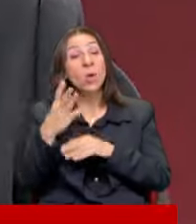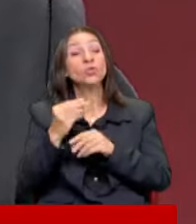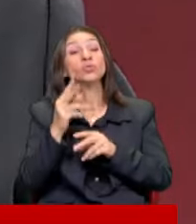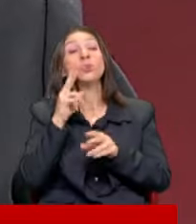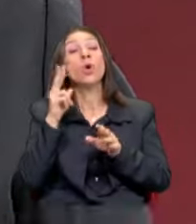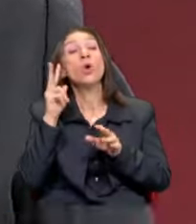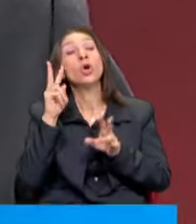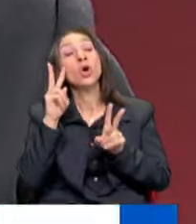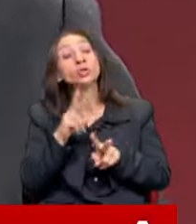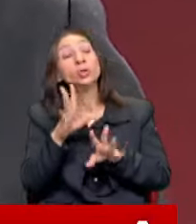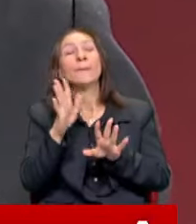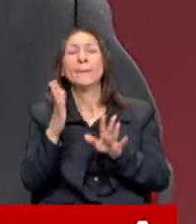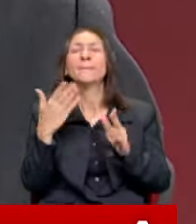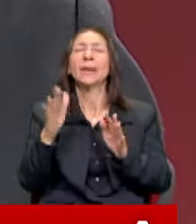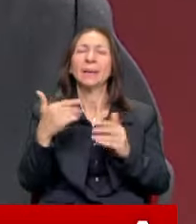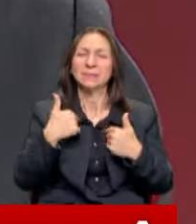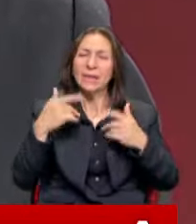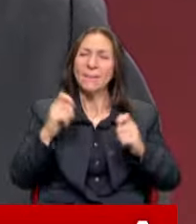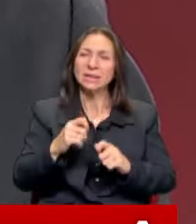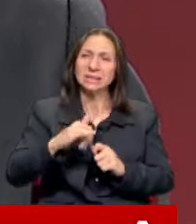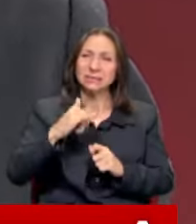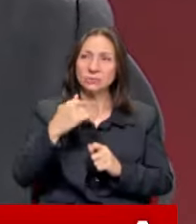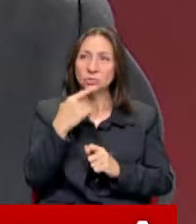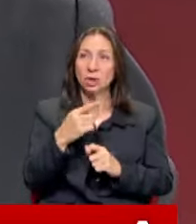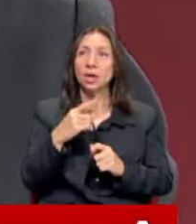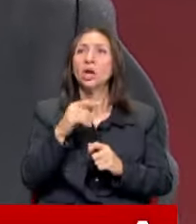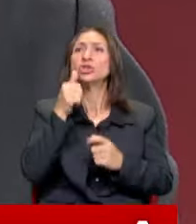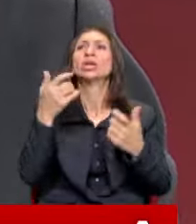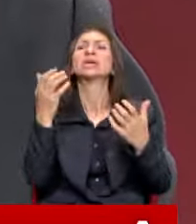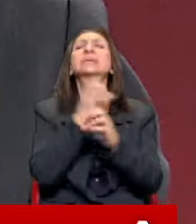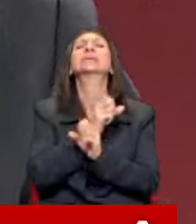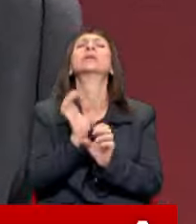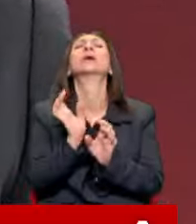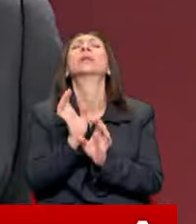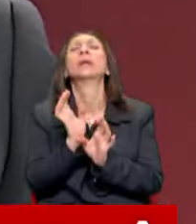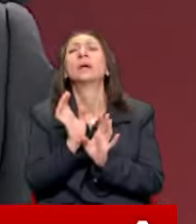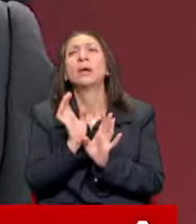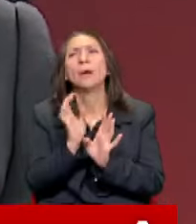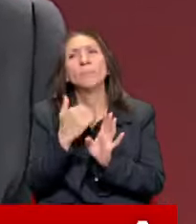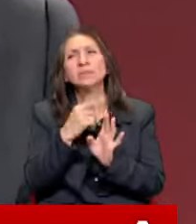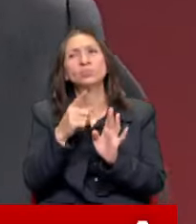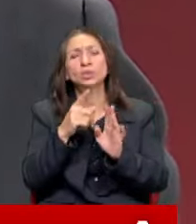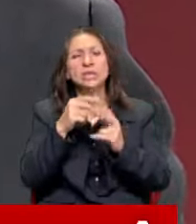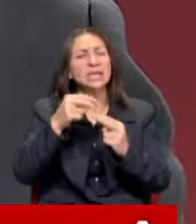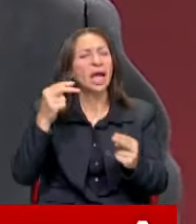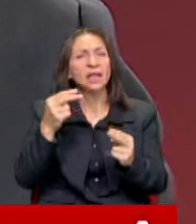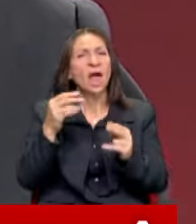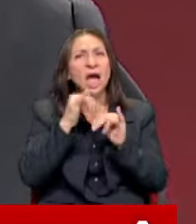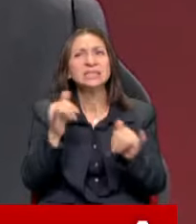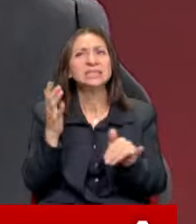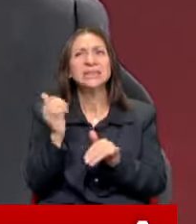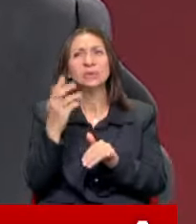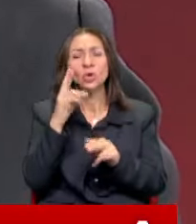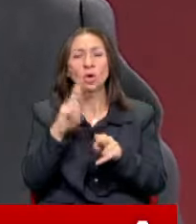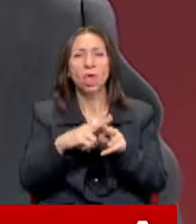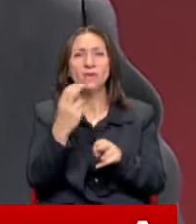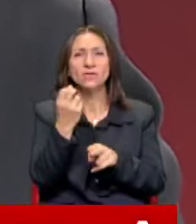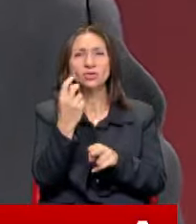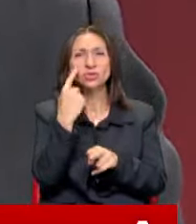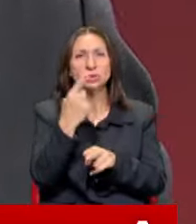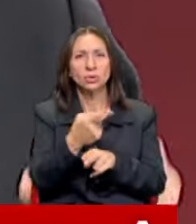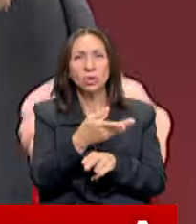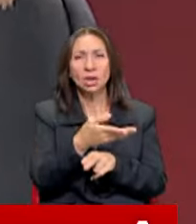okuyorsunuz yoksa bırakın biz yaparız zaten mi diyor milletim Bakanı hiç de gizli değil bakın Biz bu senaryonun aynısını nerede gördük pandemi döneminde